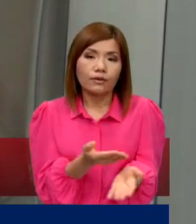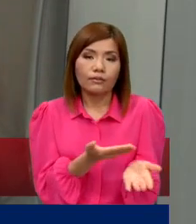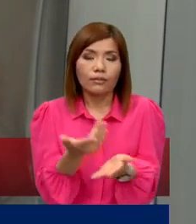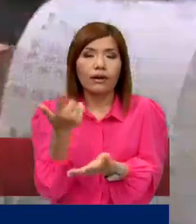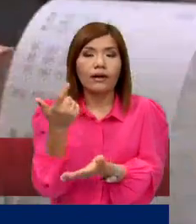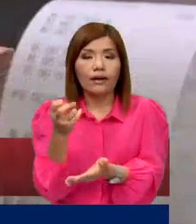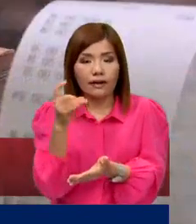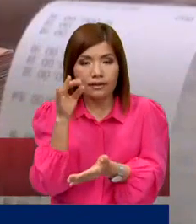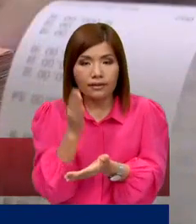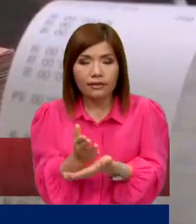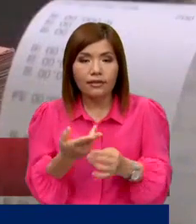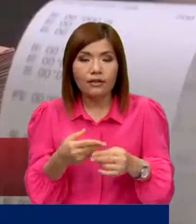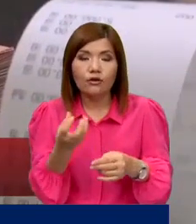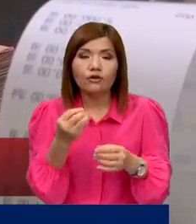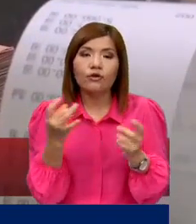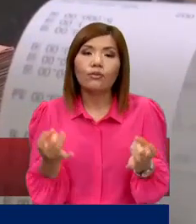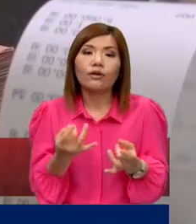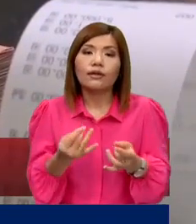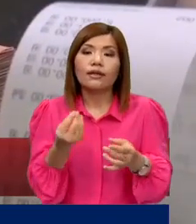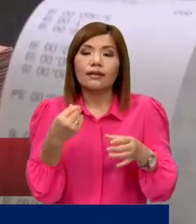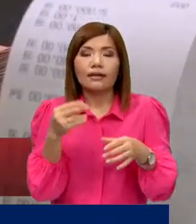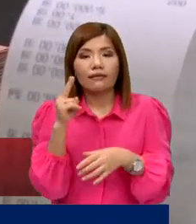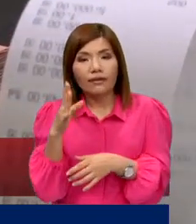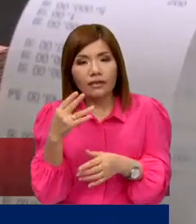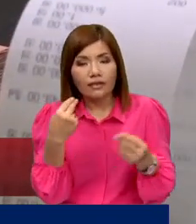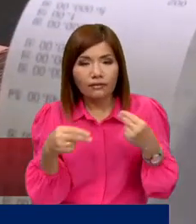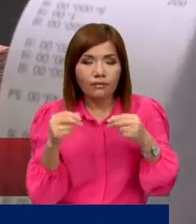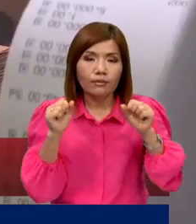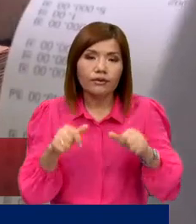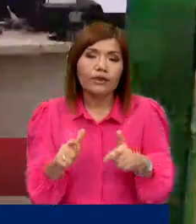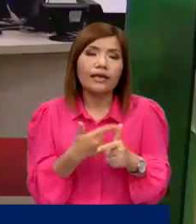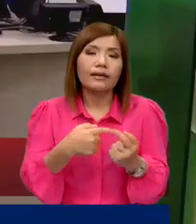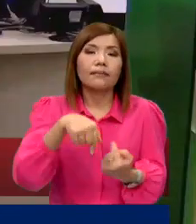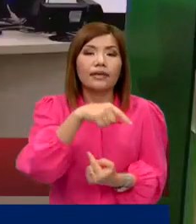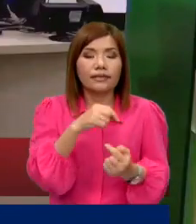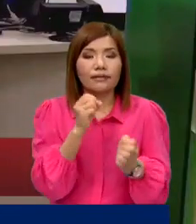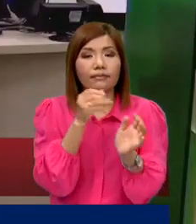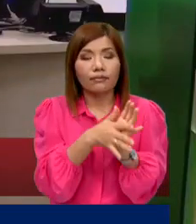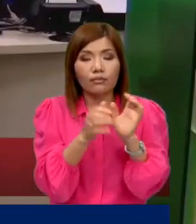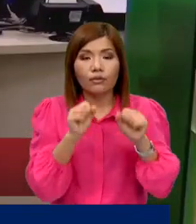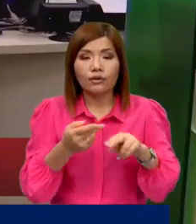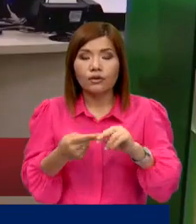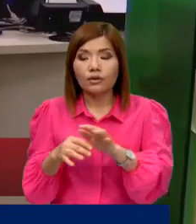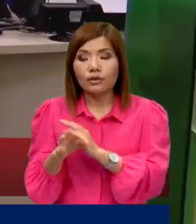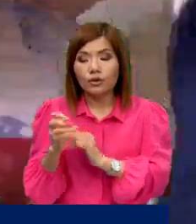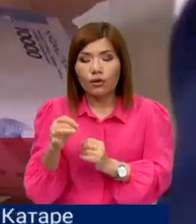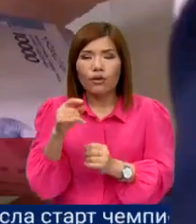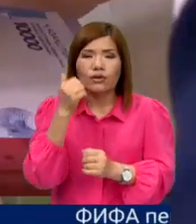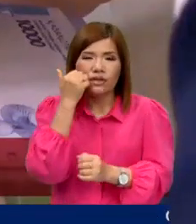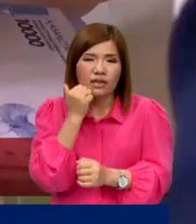гарантиями. Популярны также вложения в недвижимость, а иногда и в бизнес. Но экономист Арман Бисимбаев считает, что это